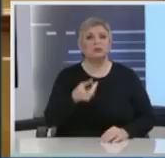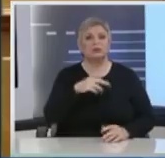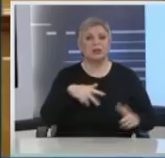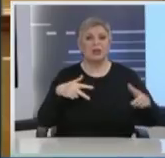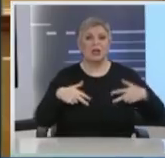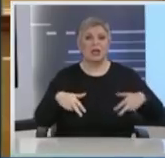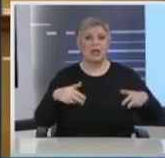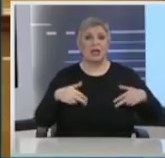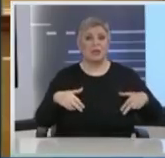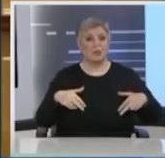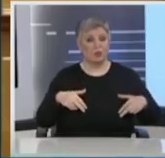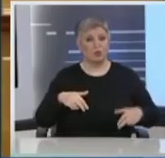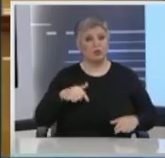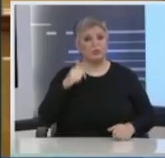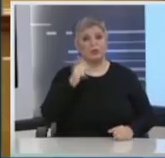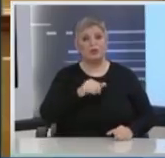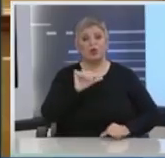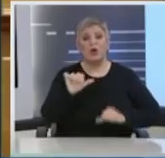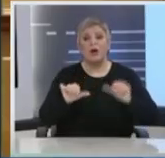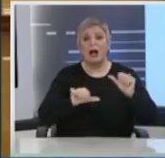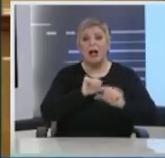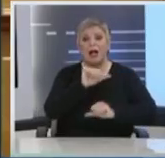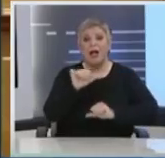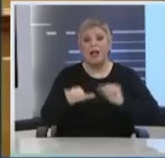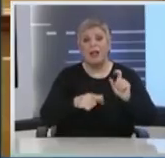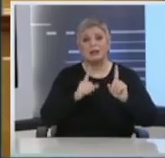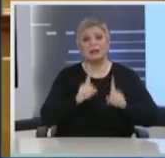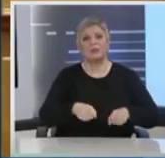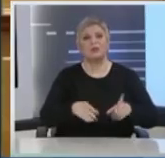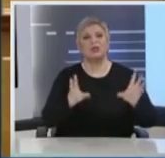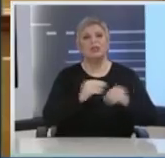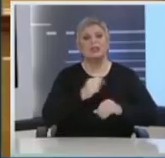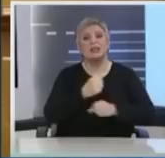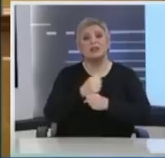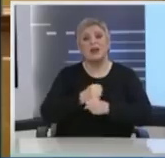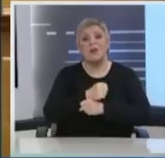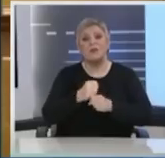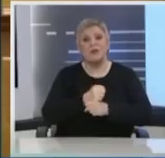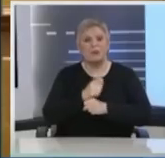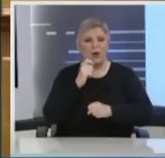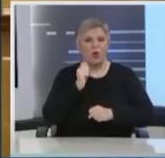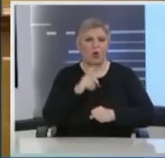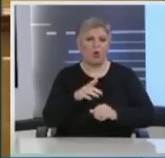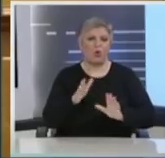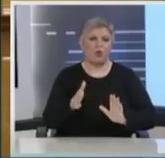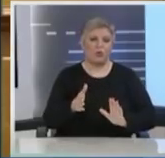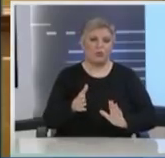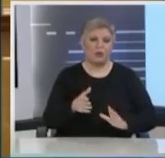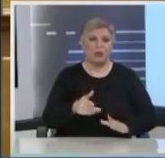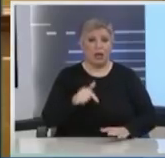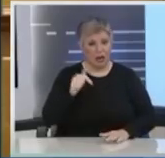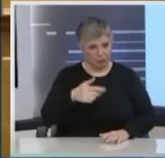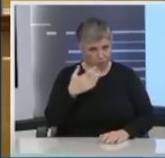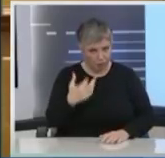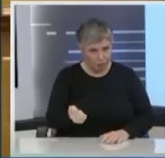φέρεται να άλλαξε και να πήρε απόφαση για συγκεκριμένο φάρμακο. Δεν θα πρέπει να διερευνηθεί αυτή η υπόθεση, αν υπάρχουν αυτά τα